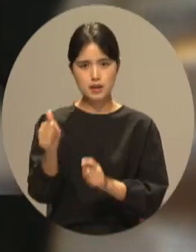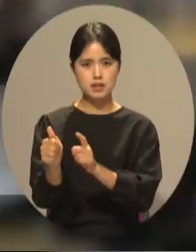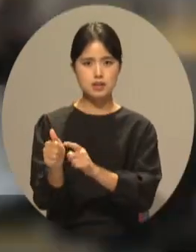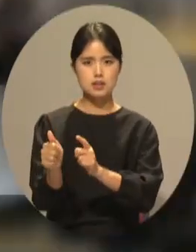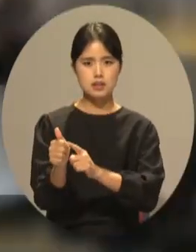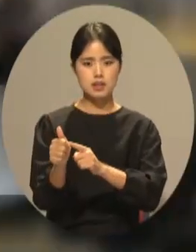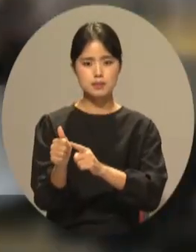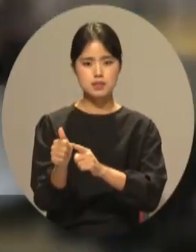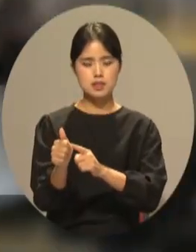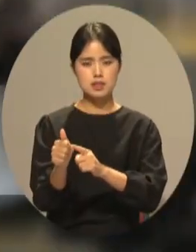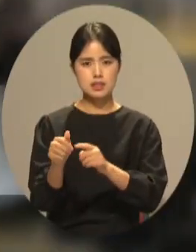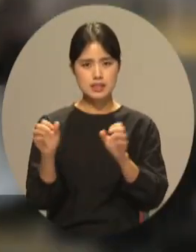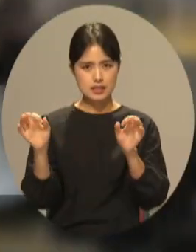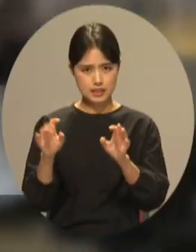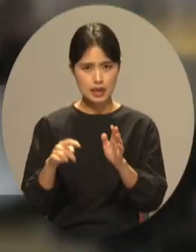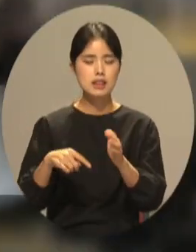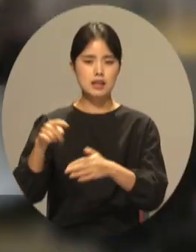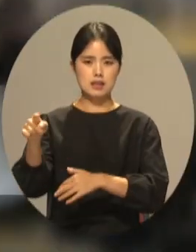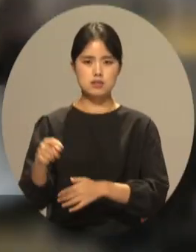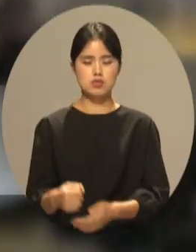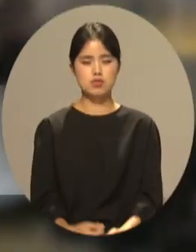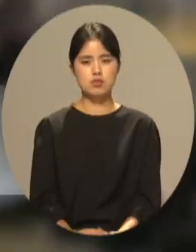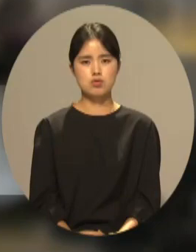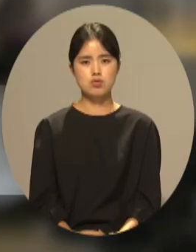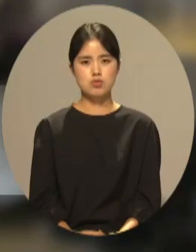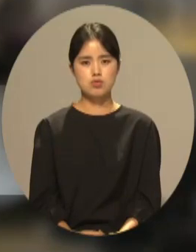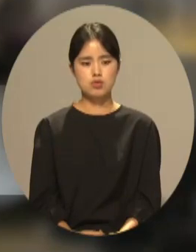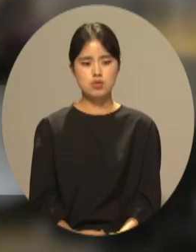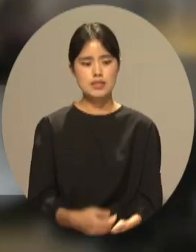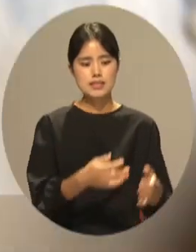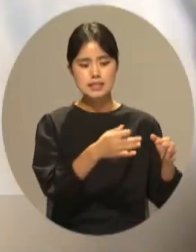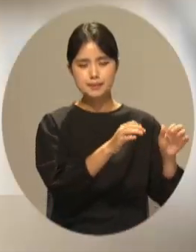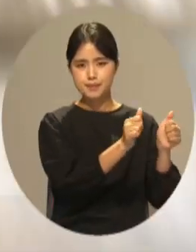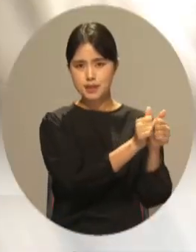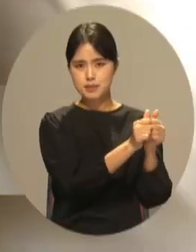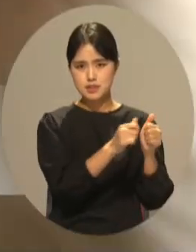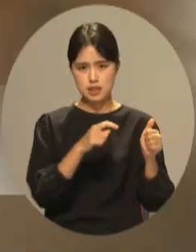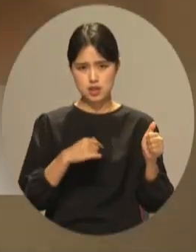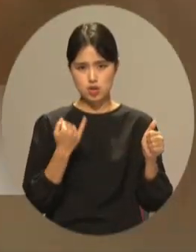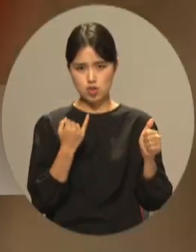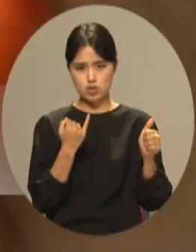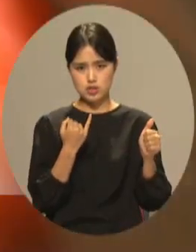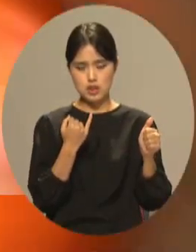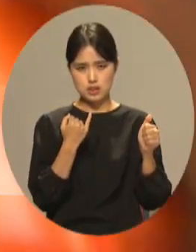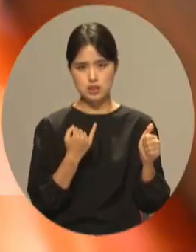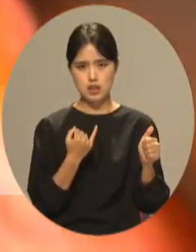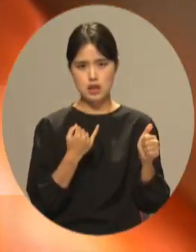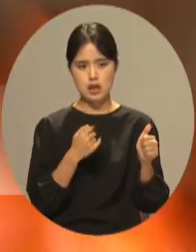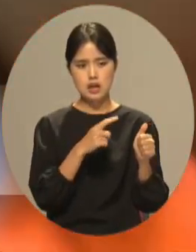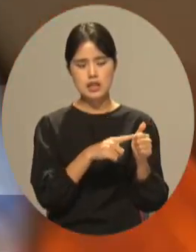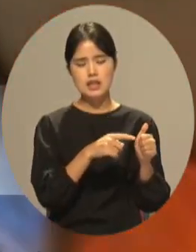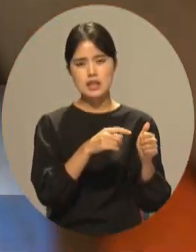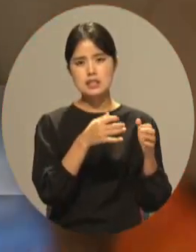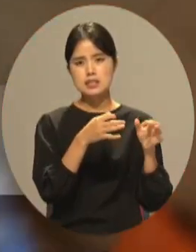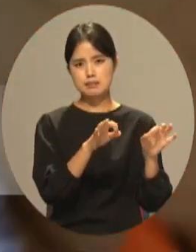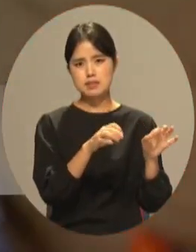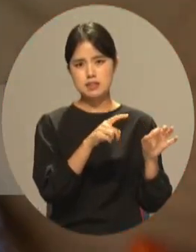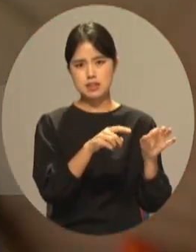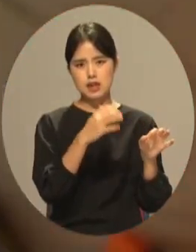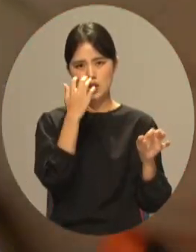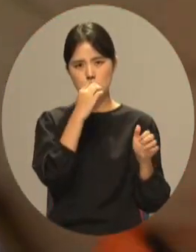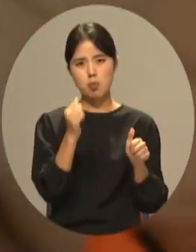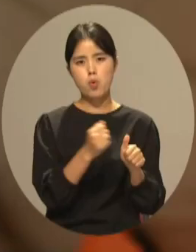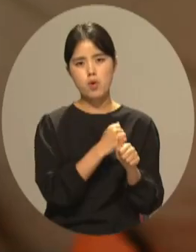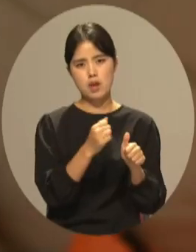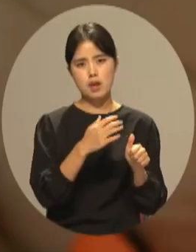시장에 다녀오겠다며 자리를 떴습니다. 그리고 둘이 남아있던 자리에서 여성은 김 씨에게 성폭행을 당했다고 숨지기